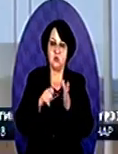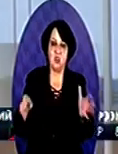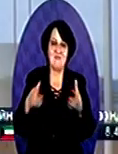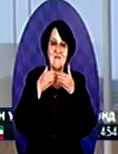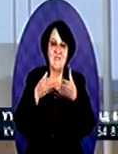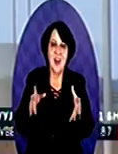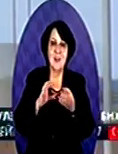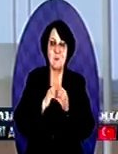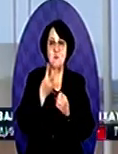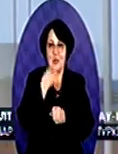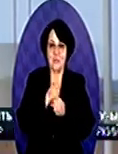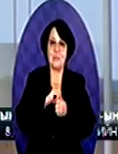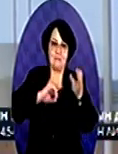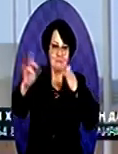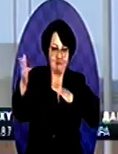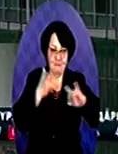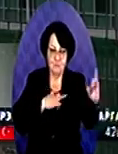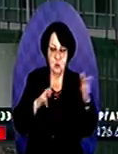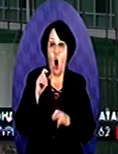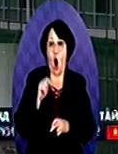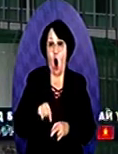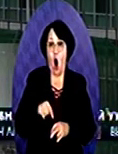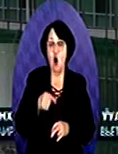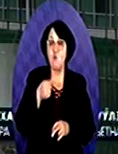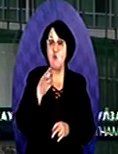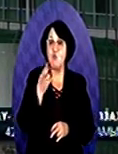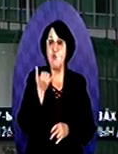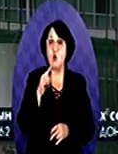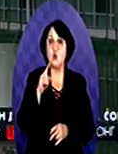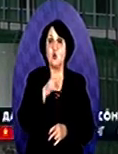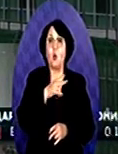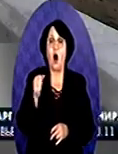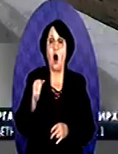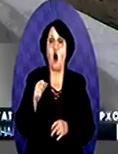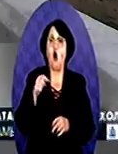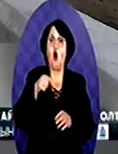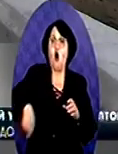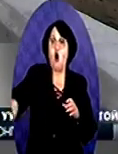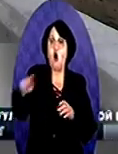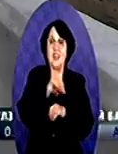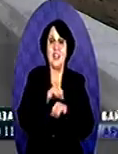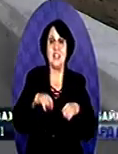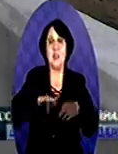одоогийн буудлыг цаашид иргэний агаарын тээврийнхэн зориултаар ашиглахаар засгийн газар шийдвэрлсэн байна.